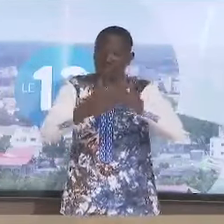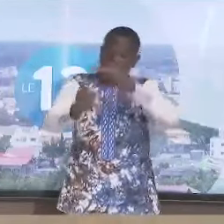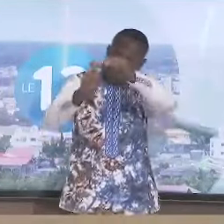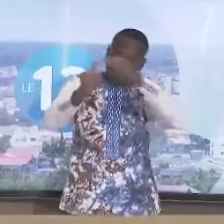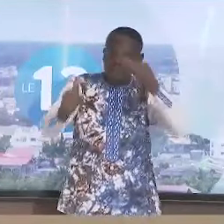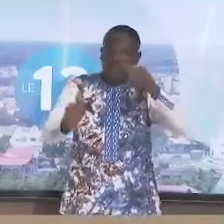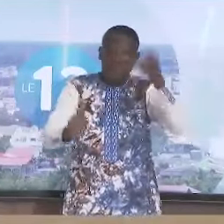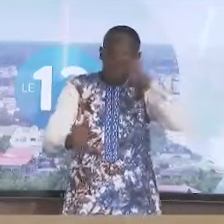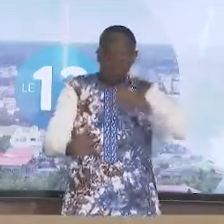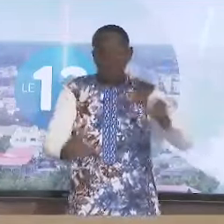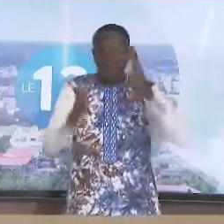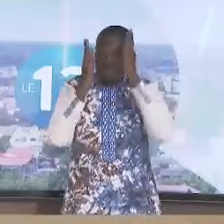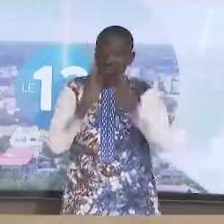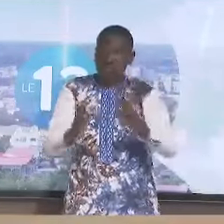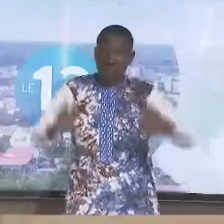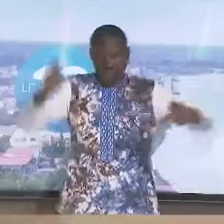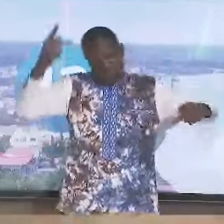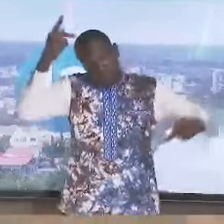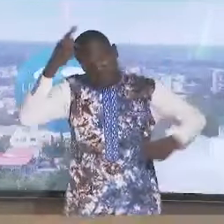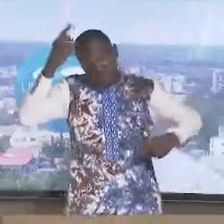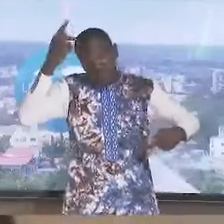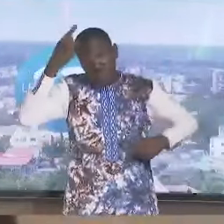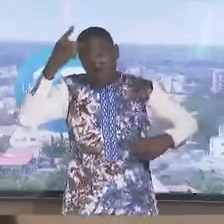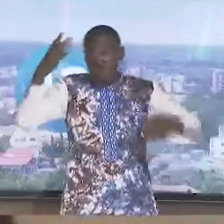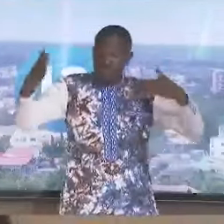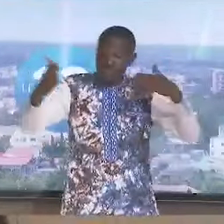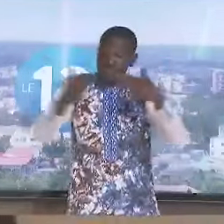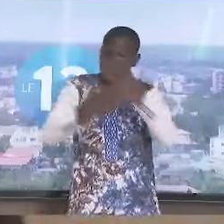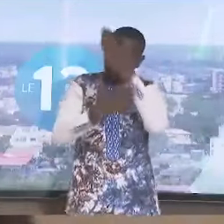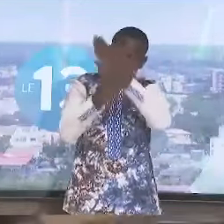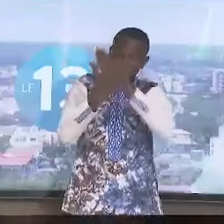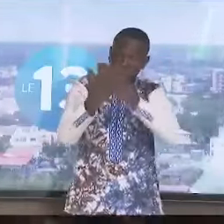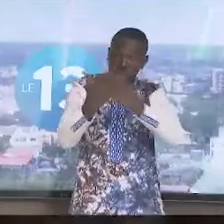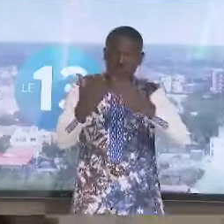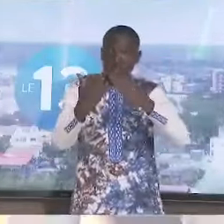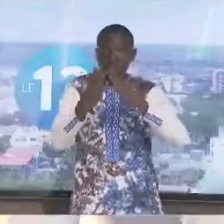aux Ouagalais d'être confrontés à des maladies par ces temps qui courent.